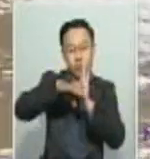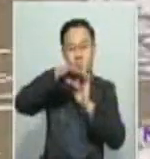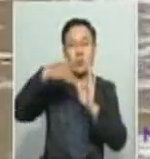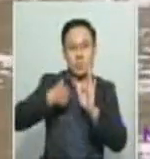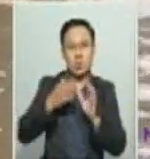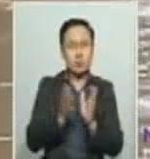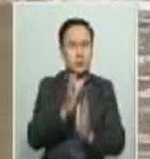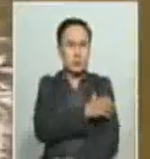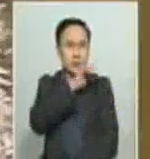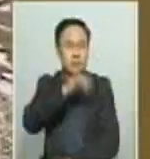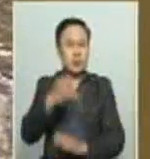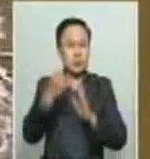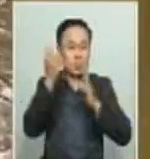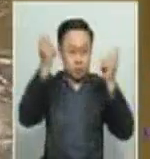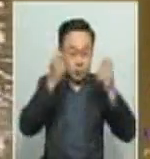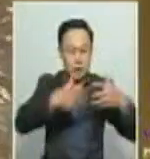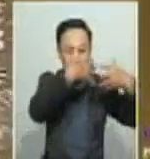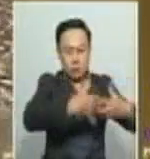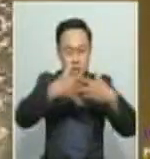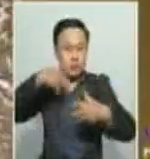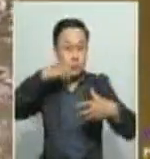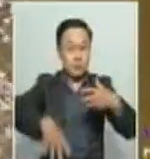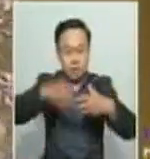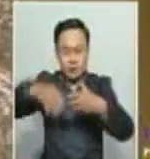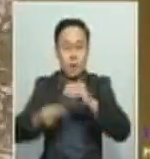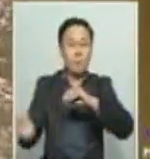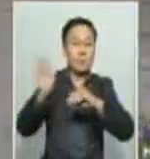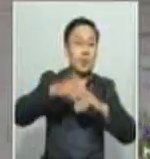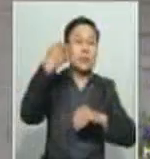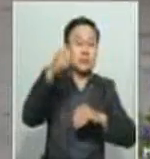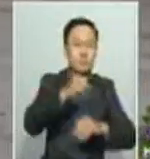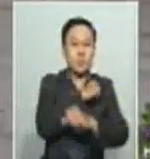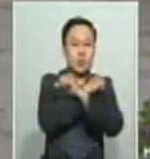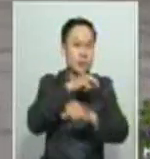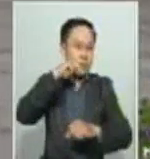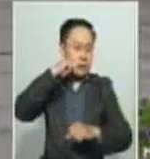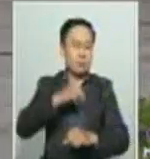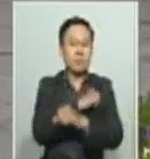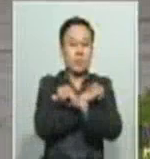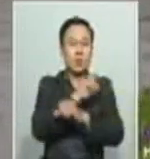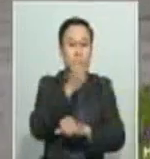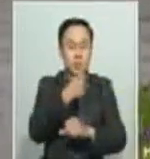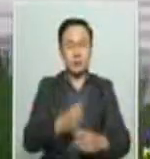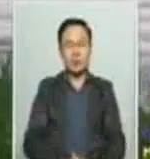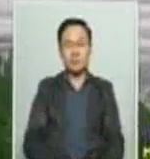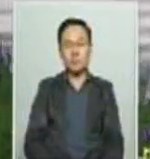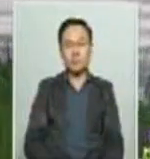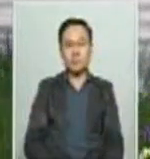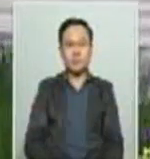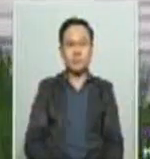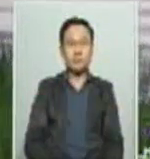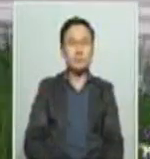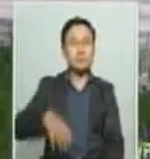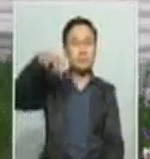งเครื่องสูบน้ำรอบตัวเมืองเพิ่มอีก10เครื่องป้องกันน้ำท่วมถ้าหากปริมาณน้ำในแม่น้ำเจ้าพระยาไหลย้อนเข้าตัวเมืองค่ะ ขณะ